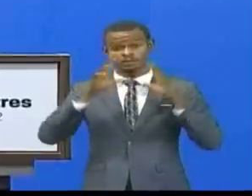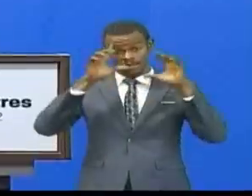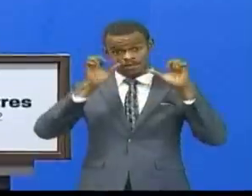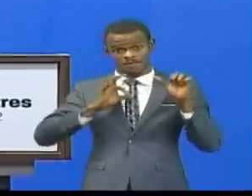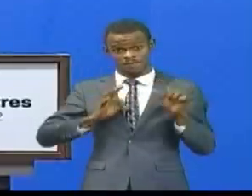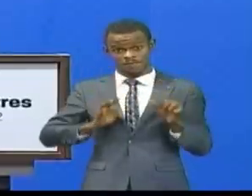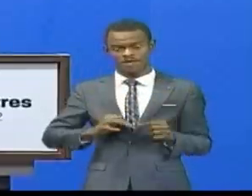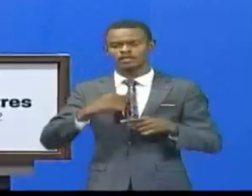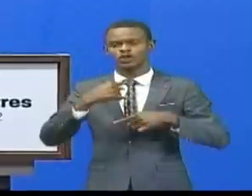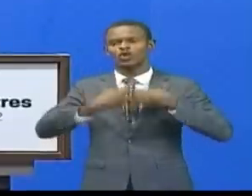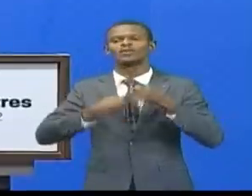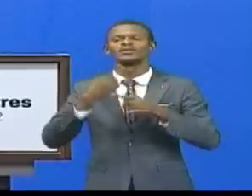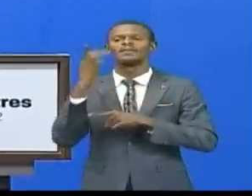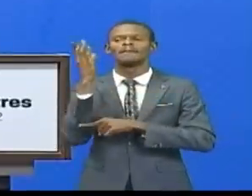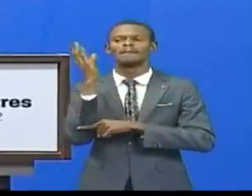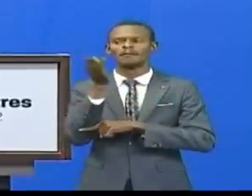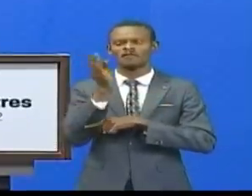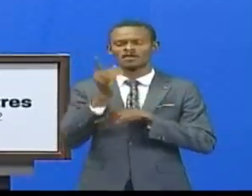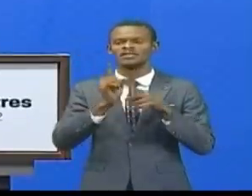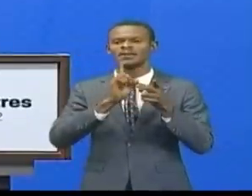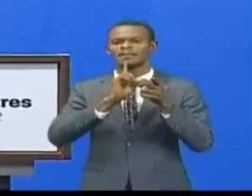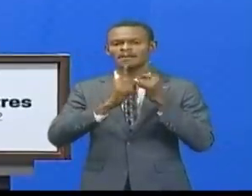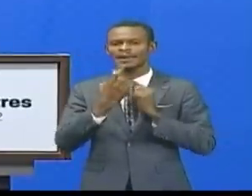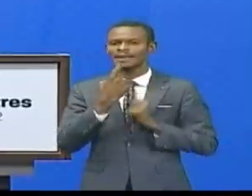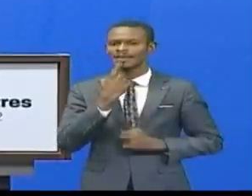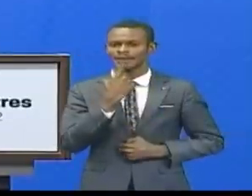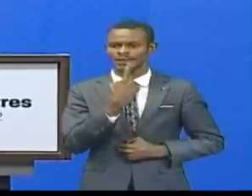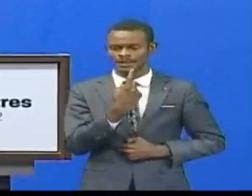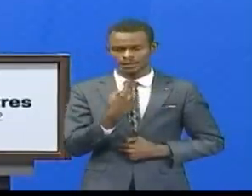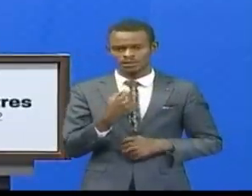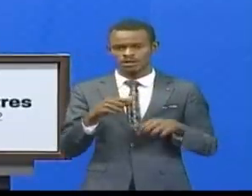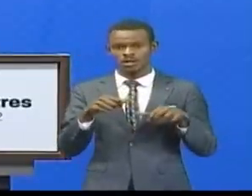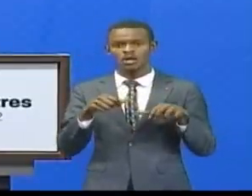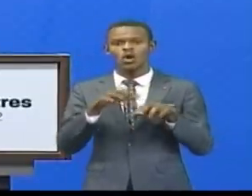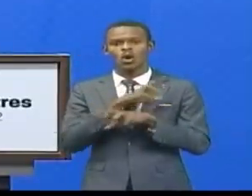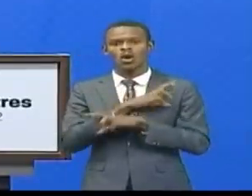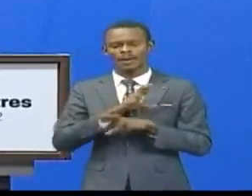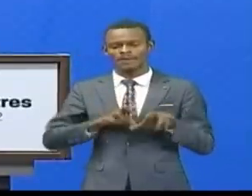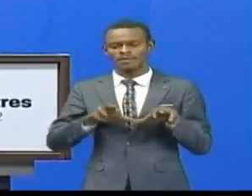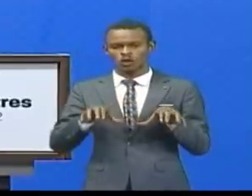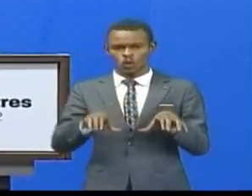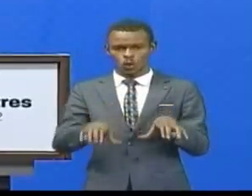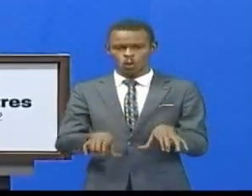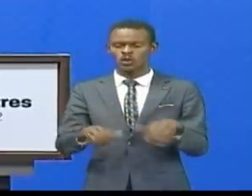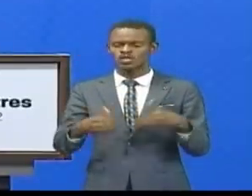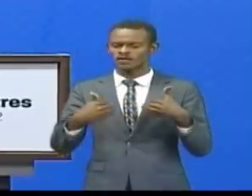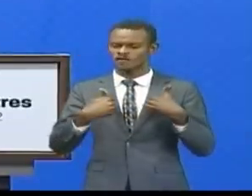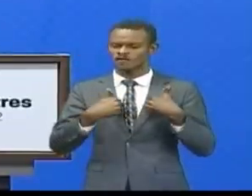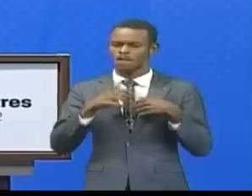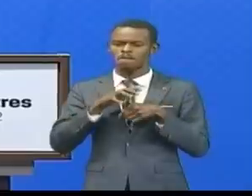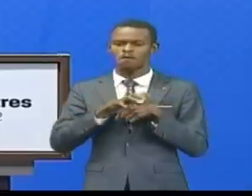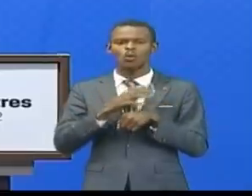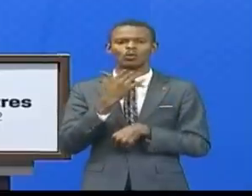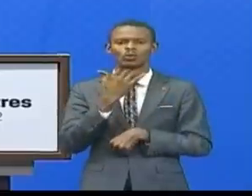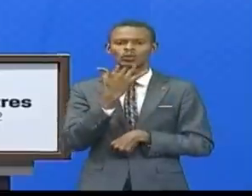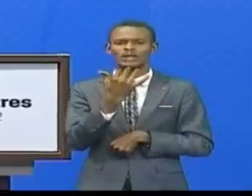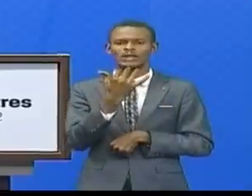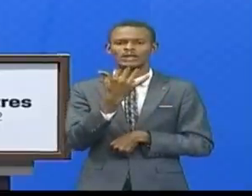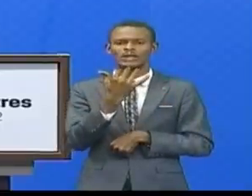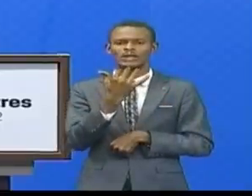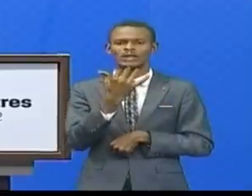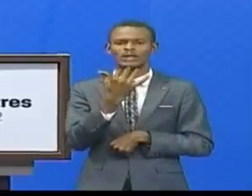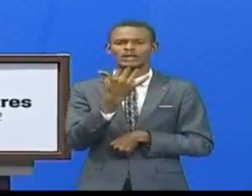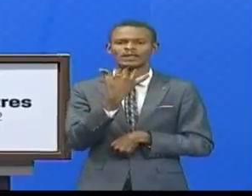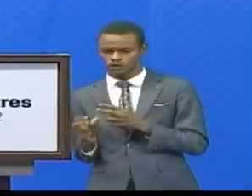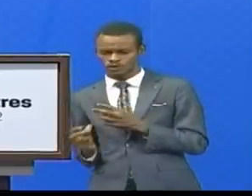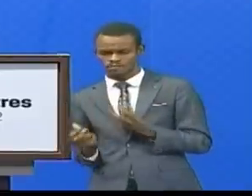la RDC tant au plan des ressources humaines que des ressources minérales.